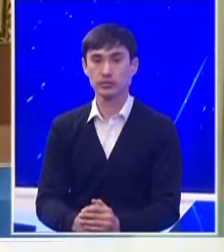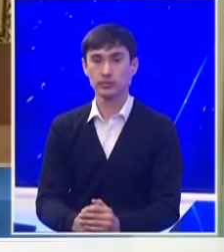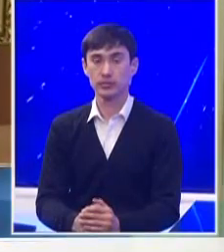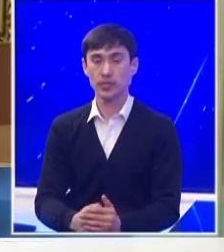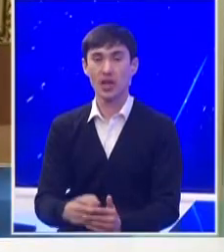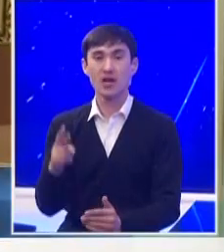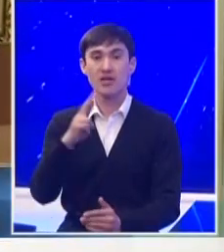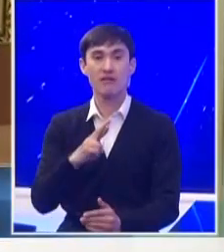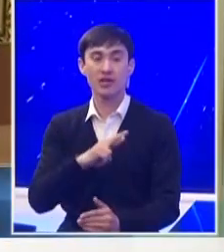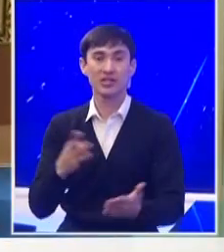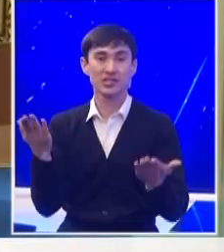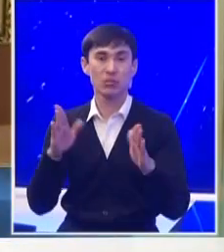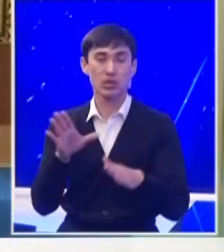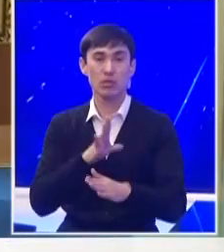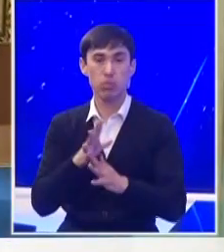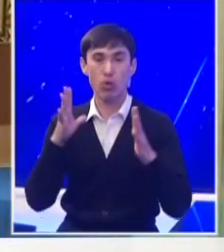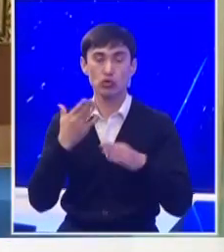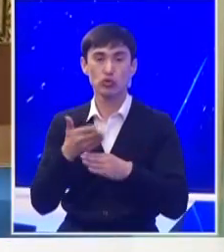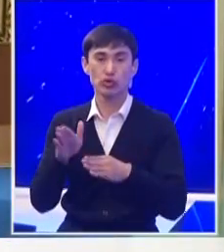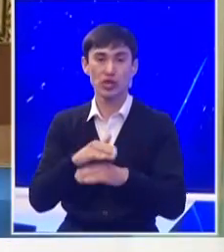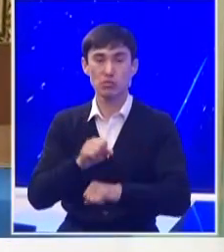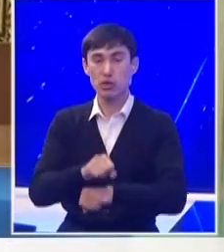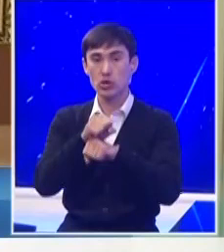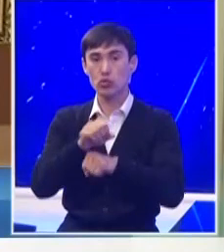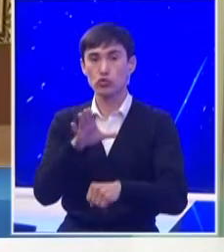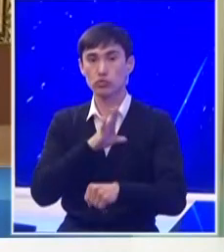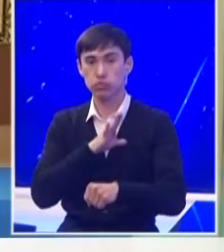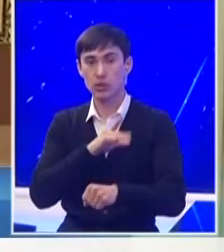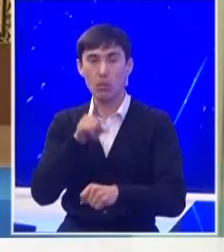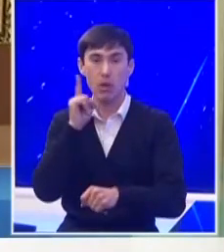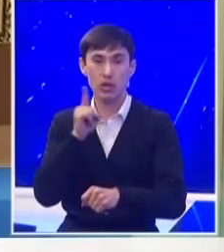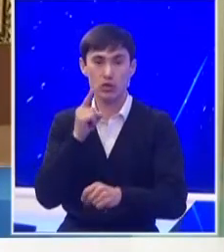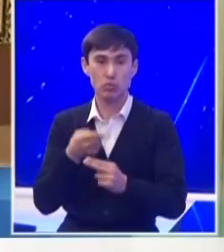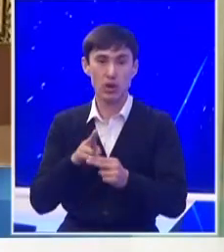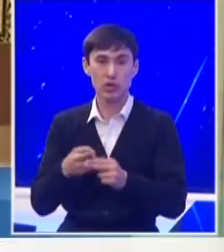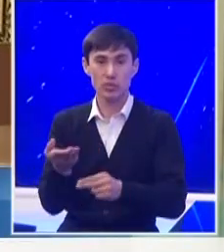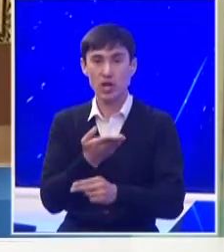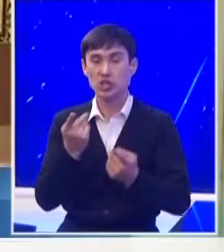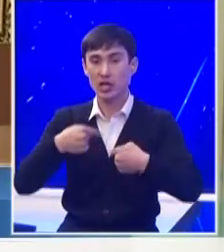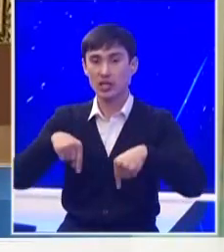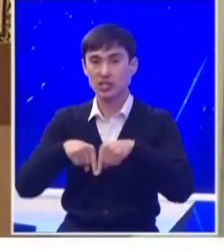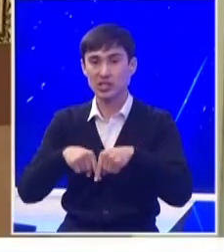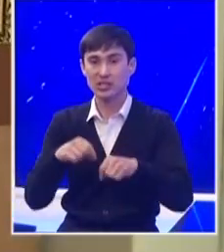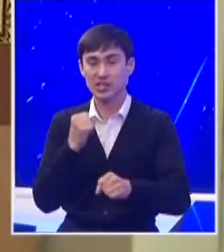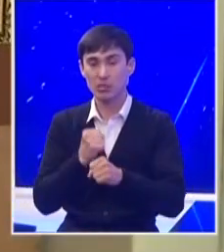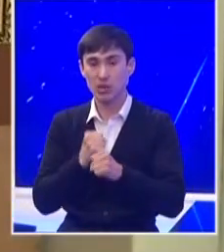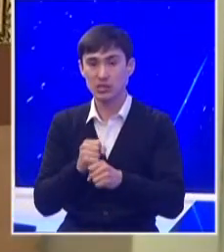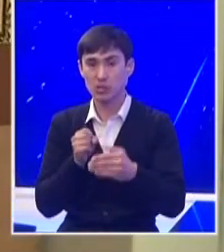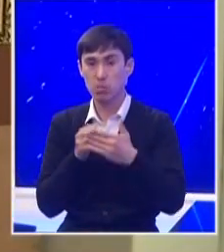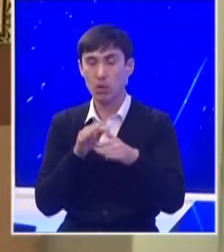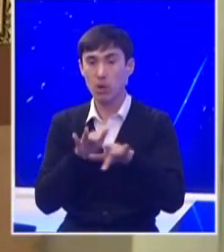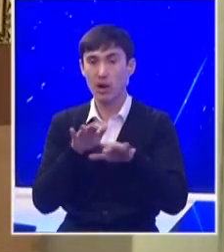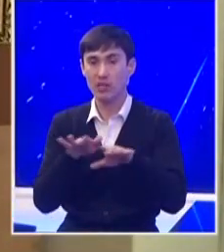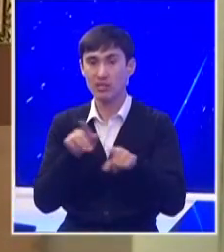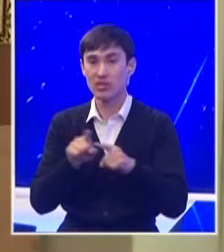В январских событиях большую часть митингующих составила молодежь, поэтому наша организация занимается пропагандой